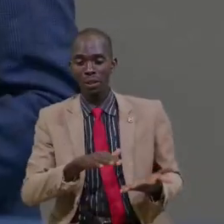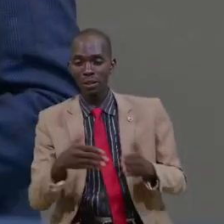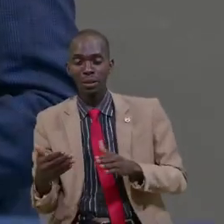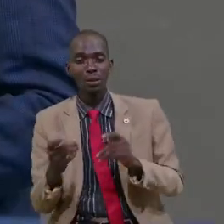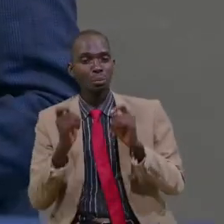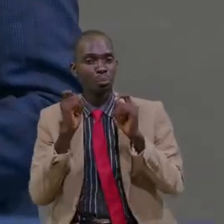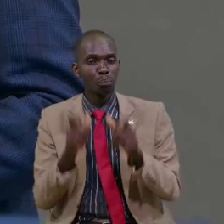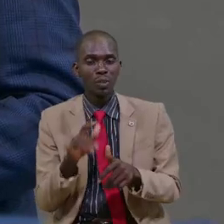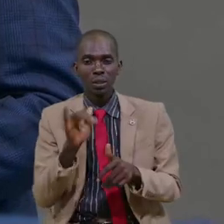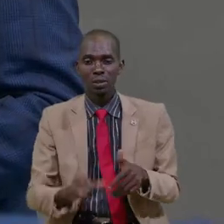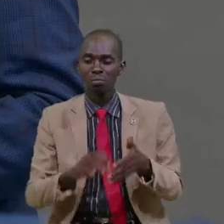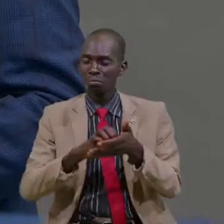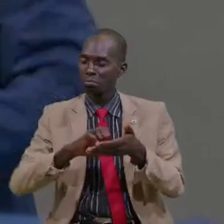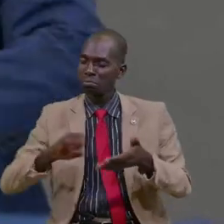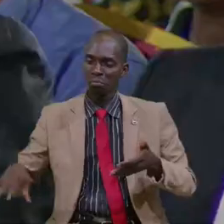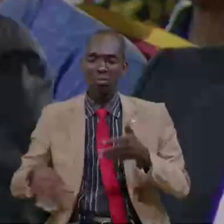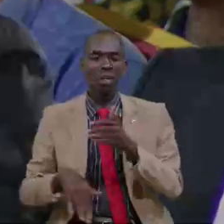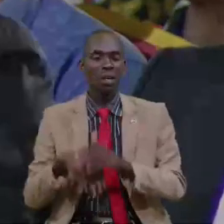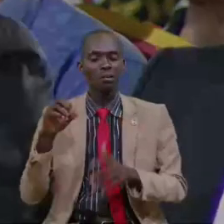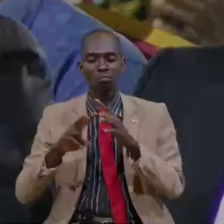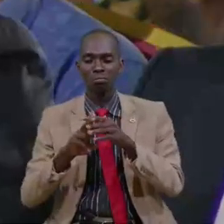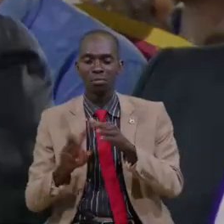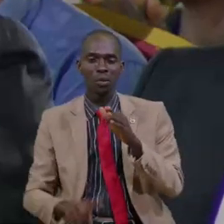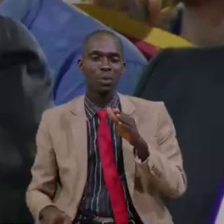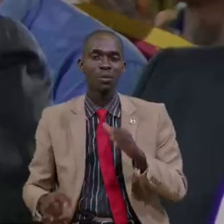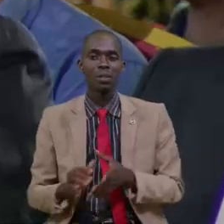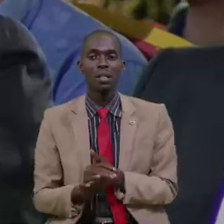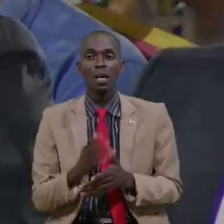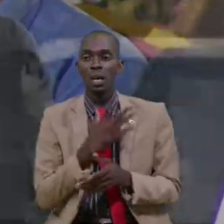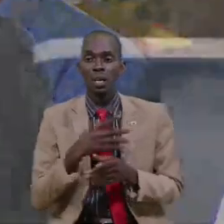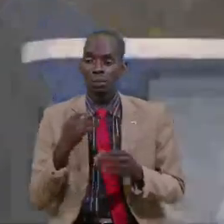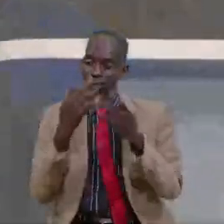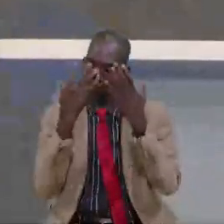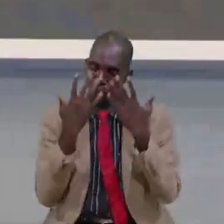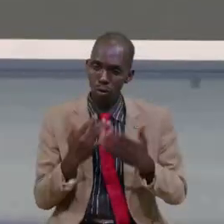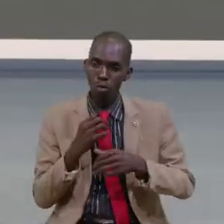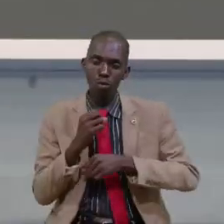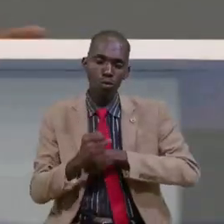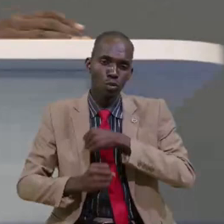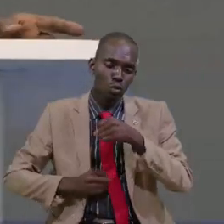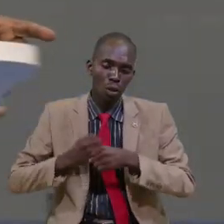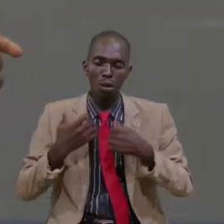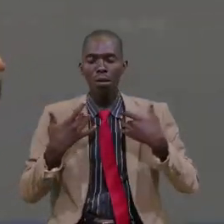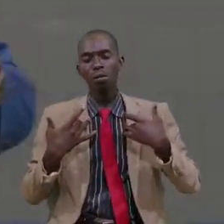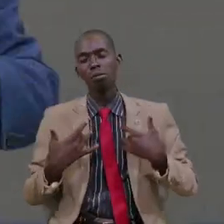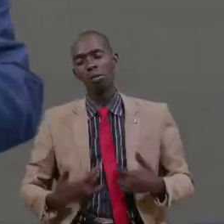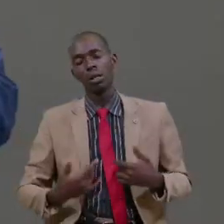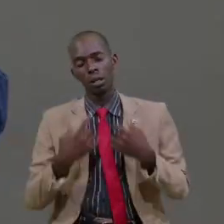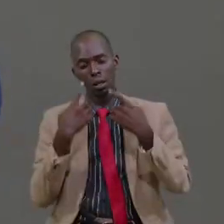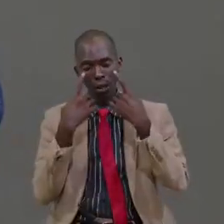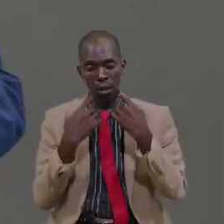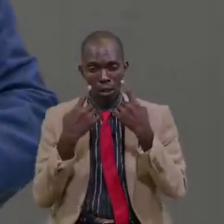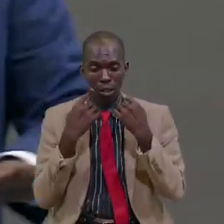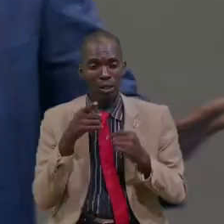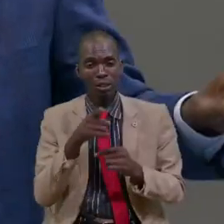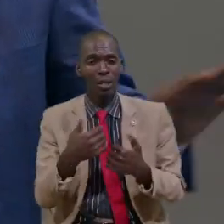mourir instantanément, tout a disparu. Et le chagrin, la souffrance et les signes, les